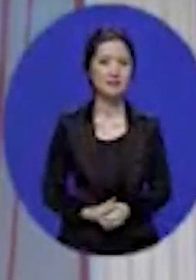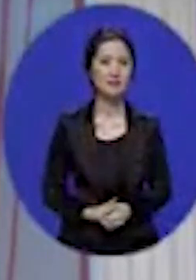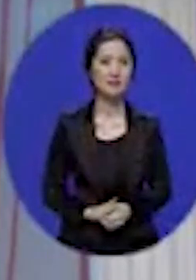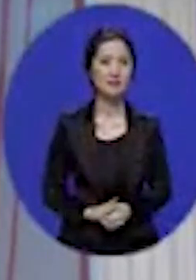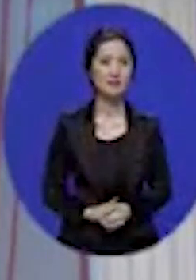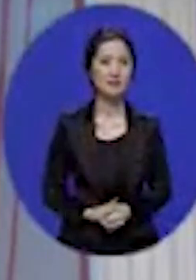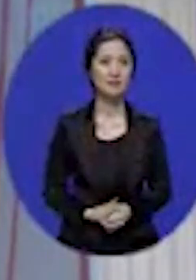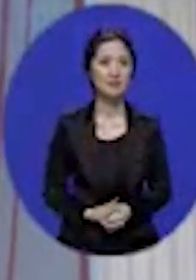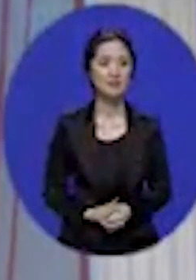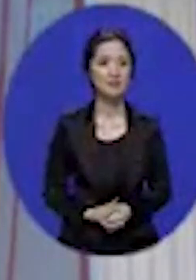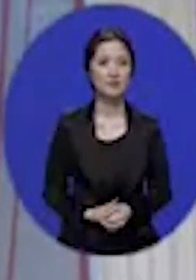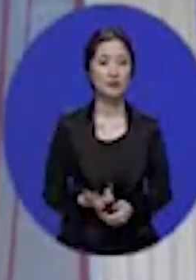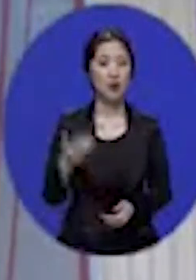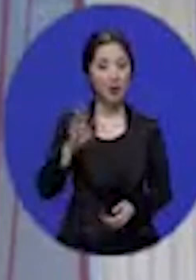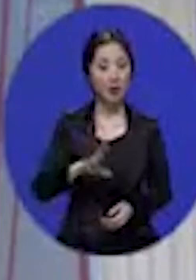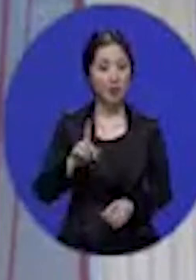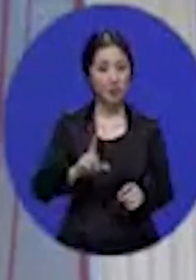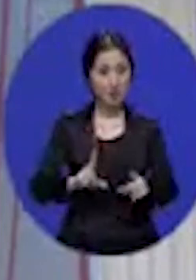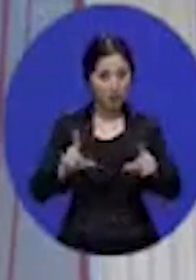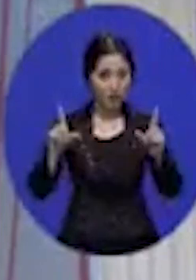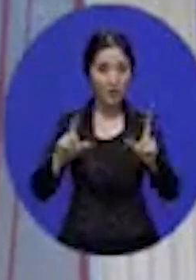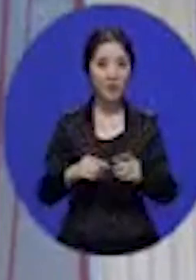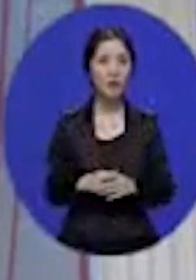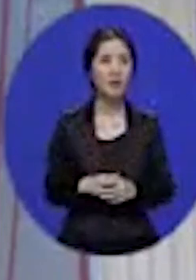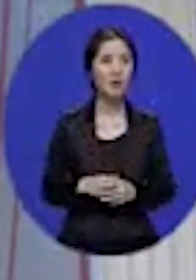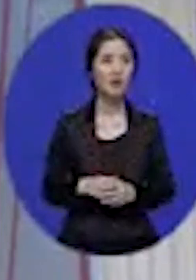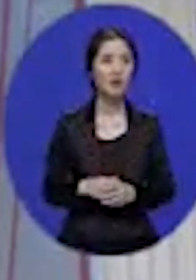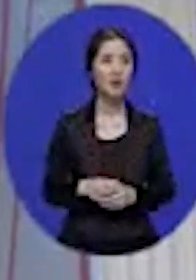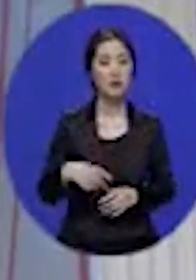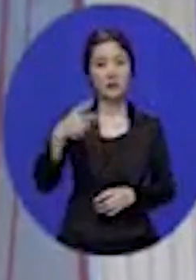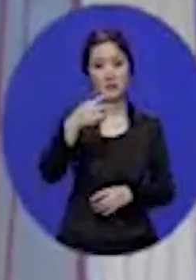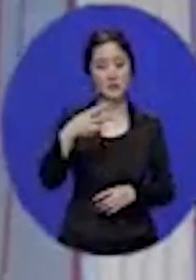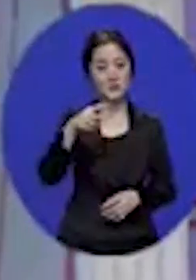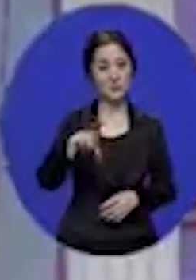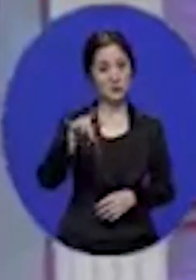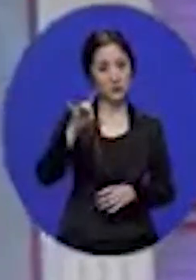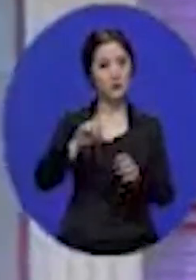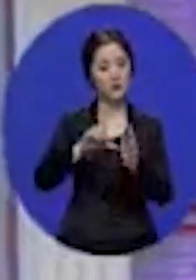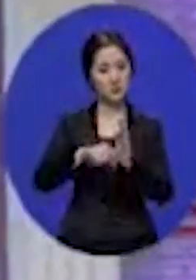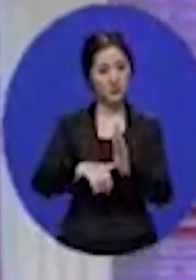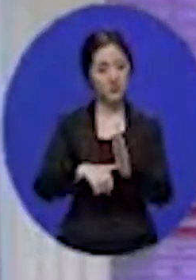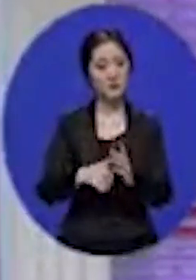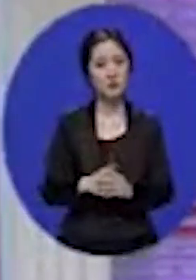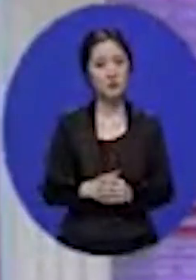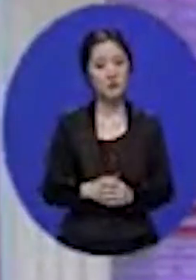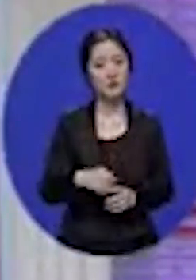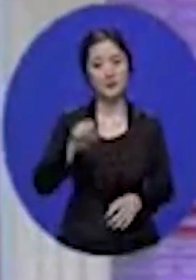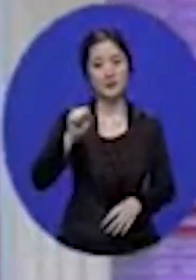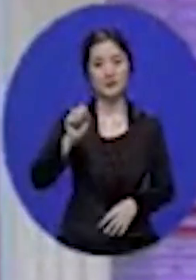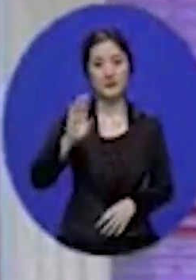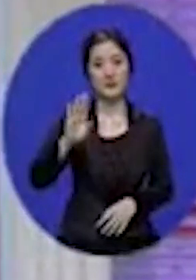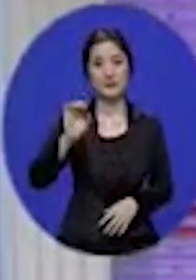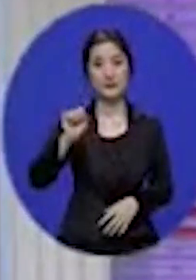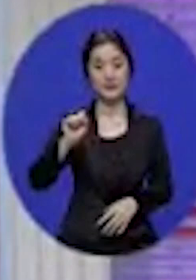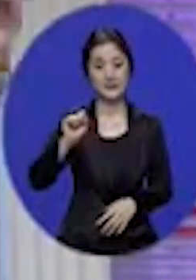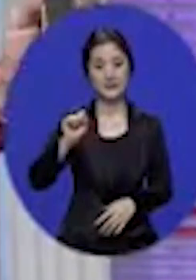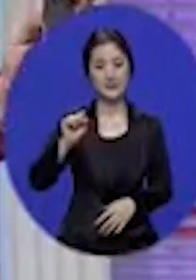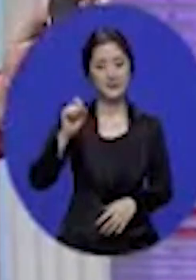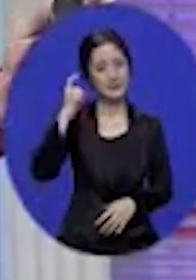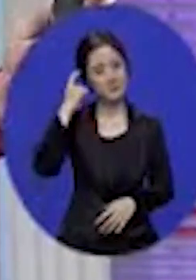그리고 이제 어떤 또 인생의 터닝포인트가 다가오냐면 2000년대 초반에 SBS가 아나운서들도